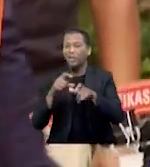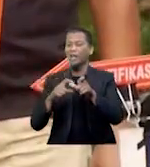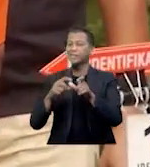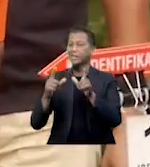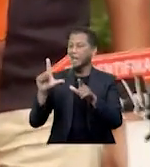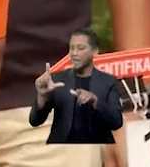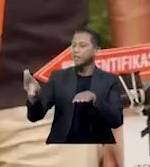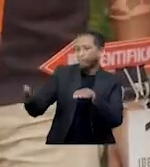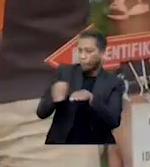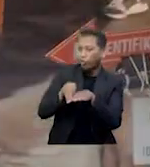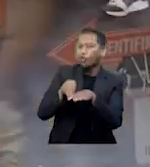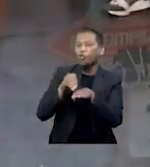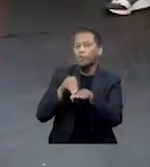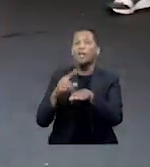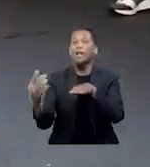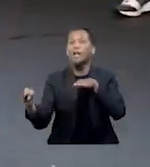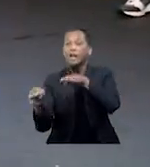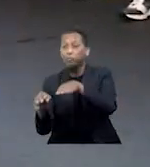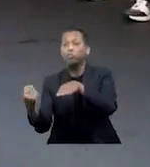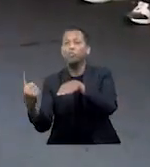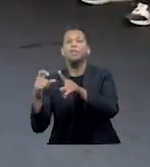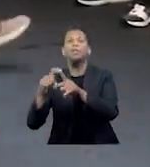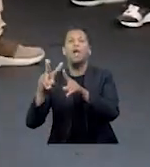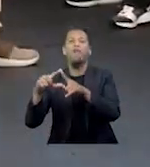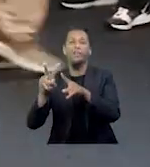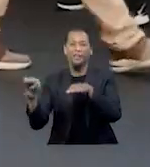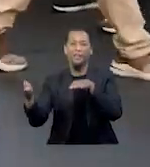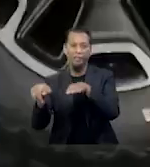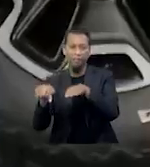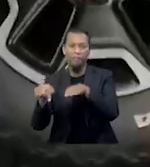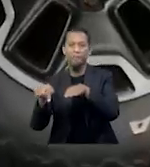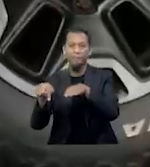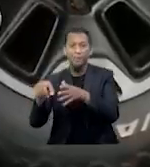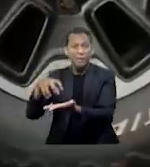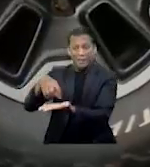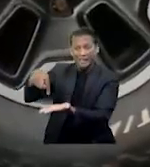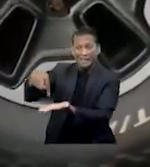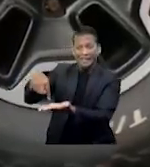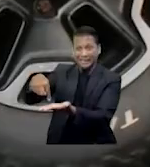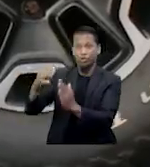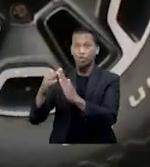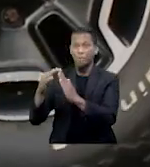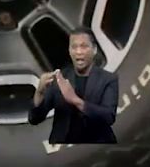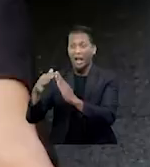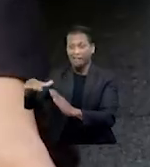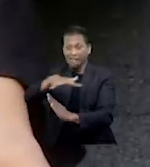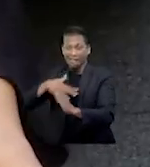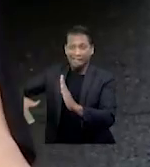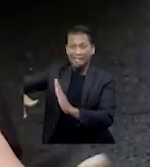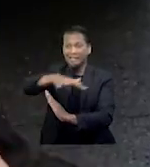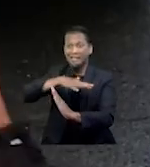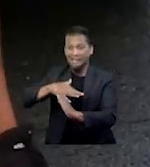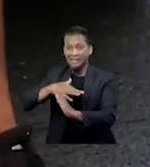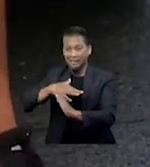berada di rumah temannya R. Di lokasi kejadian, masih di sekitar rumah R, Mario memaksa David push up sebanyak